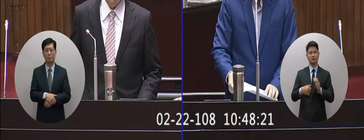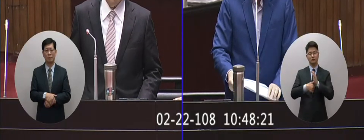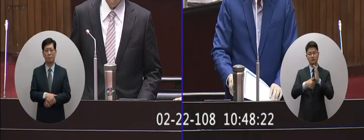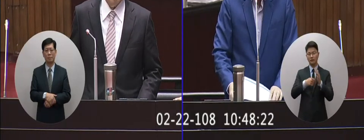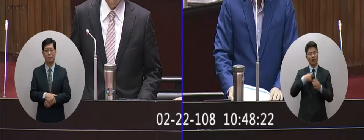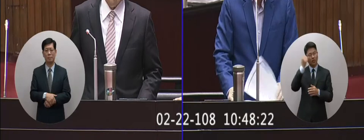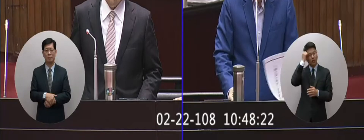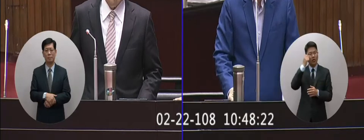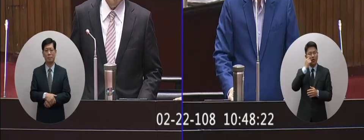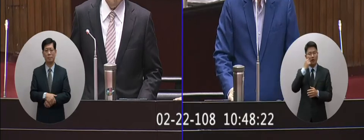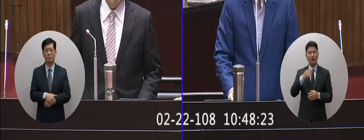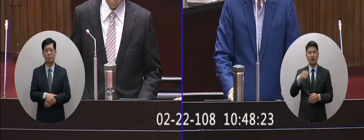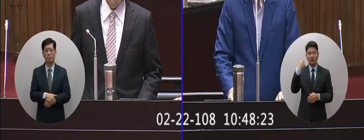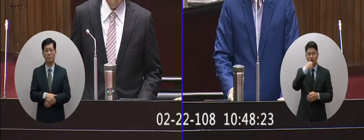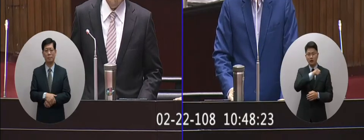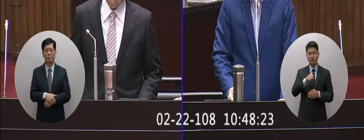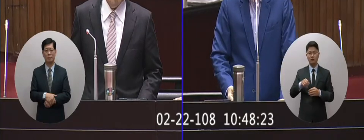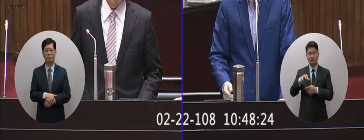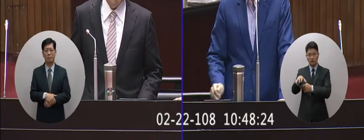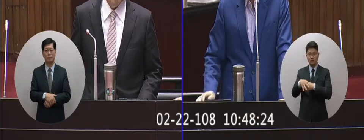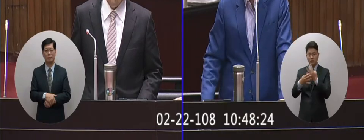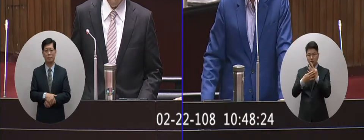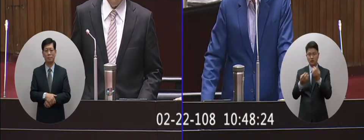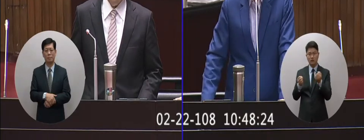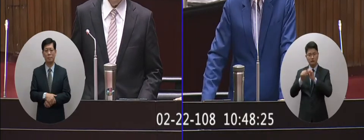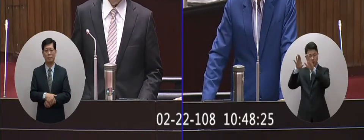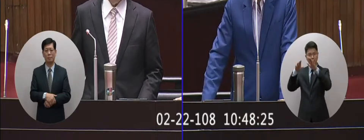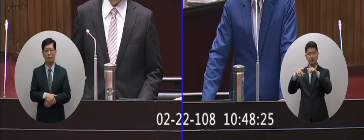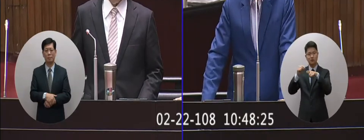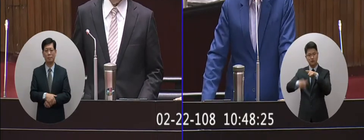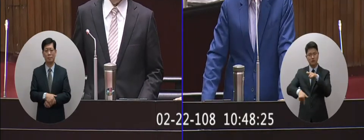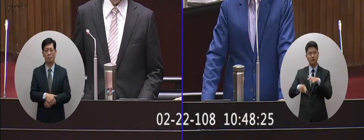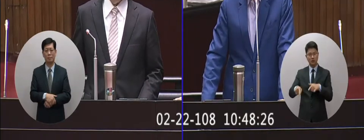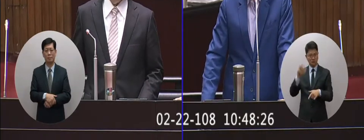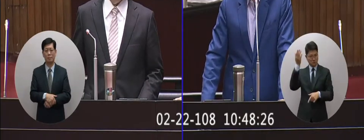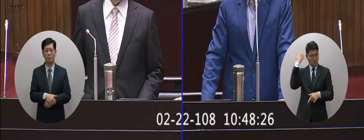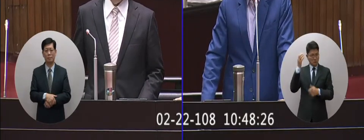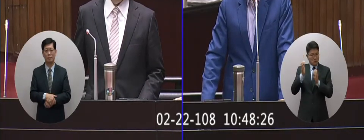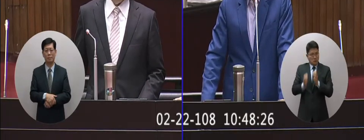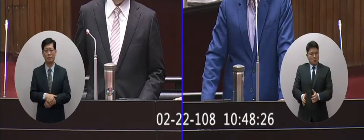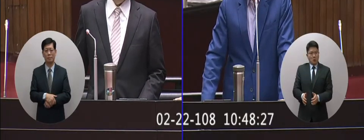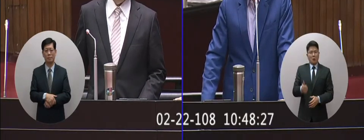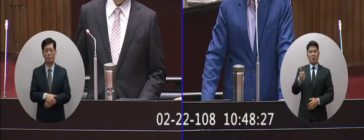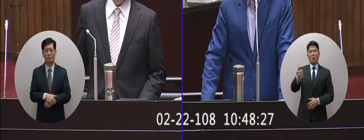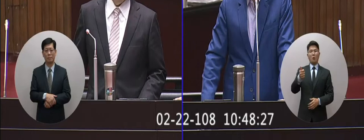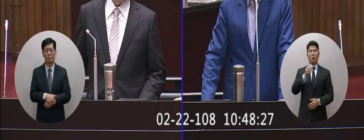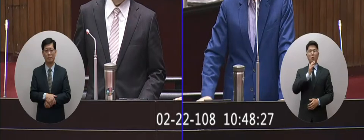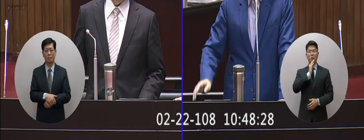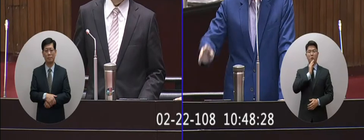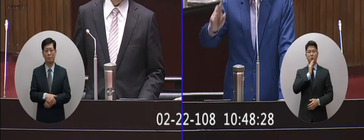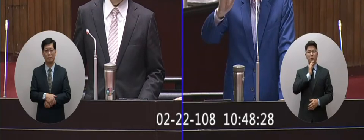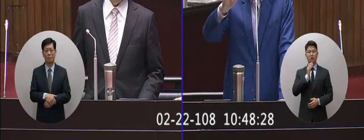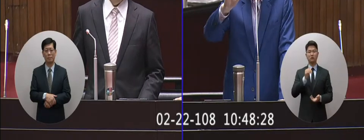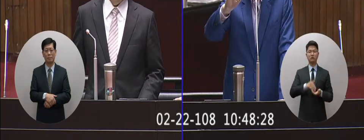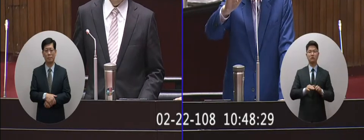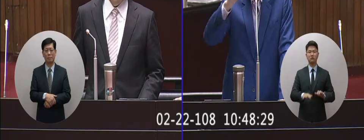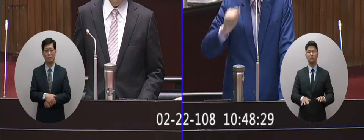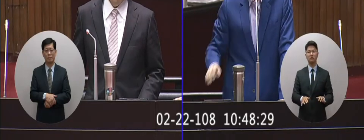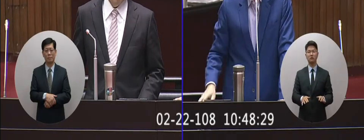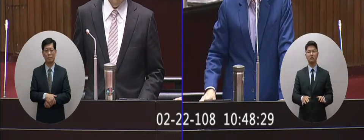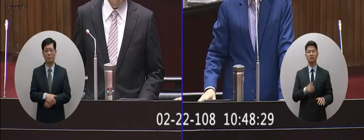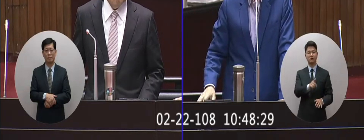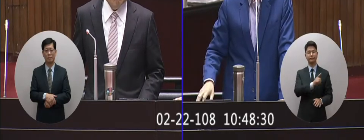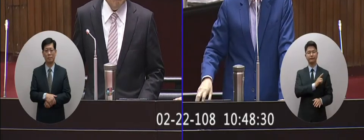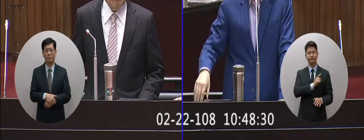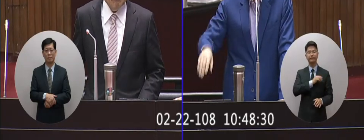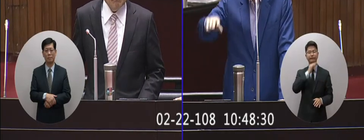我很难记得台农发啊，台农发当时风光成立啊，讲你今